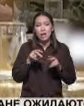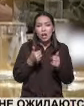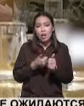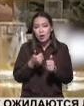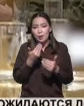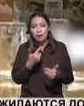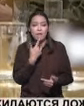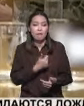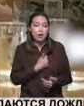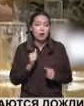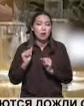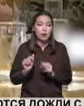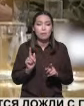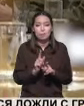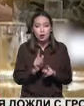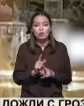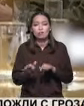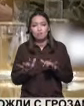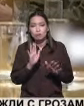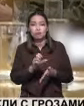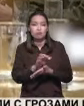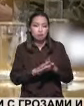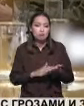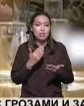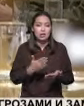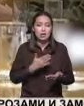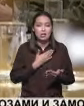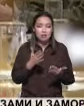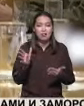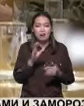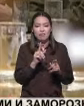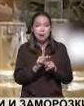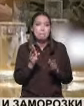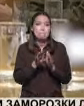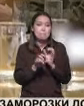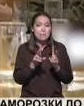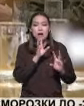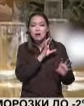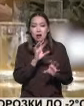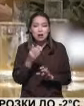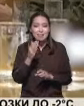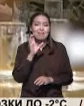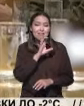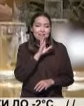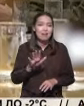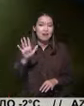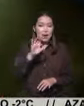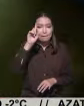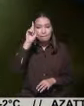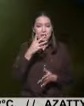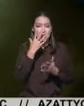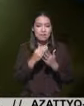последовательность военных и оборонительных действий будет продолжаться. Наша цель – обеспечить безопасное возвращение северных общин Израиля в свои